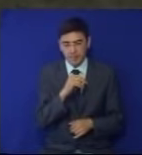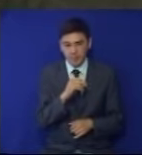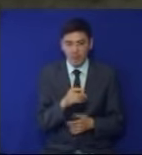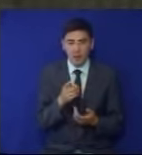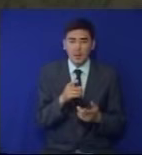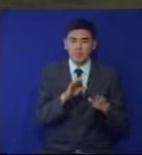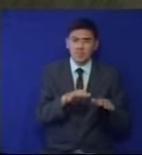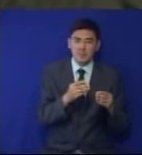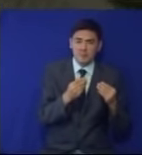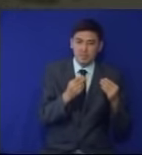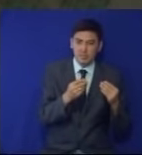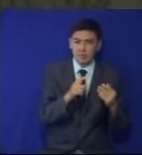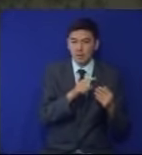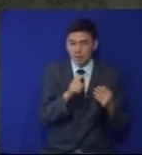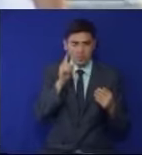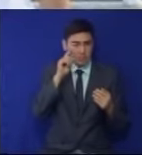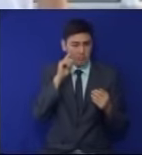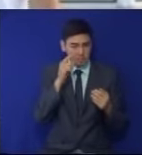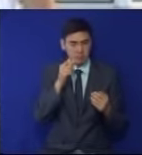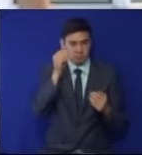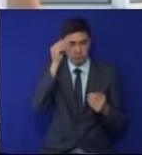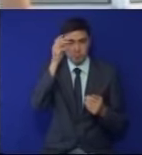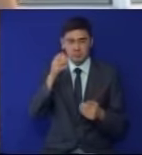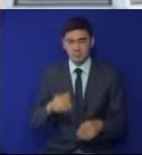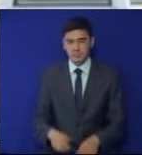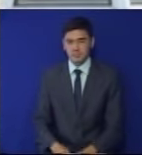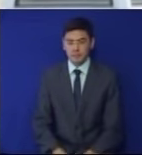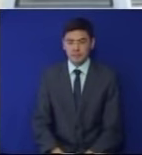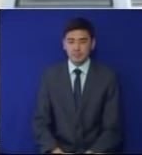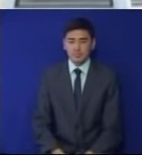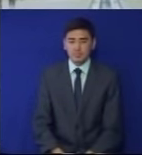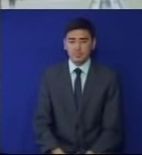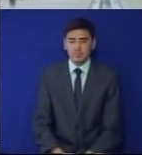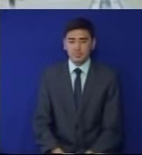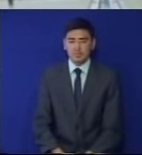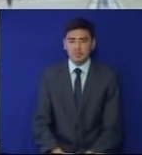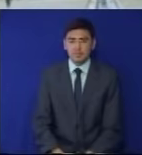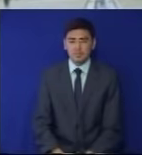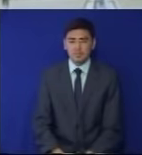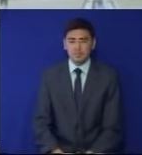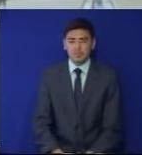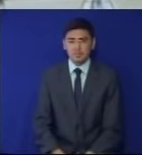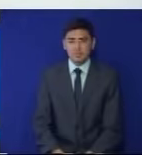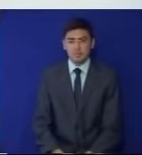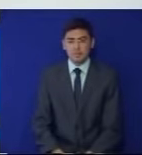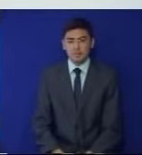қазба орындары бойынша білімдерін толықтырды. Ырысқұл Мадвасова, Ернұр Қалелов, Семей